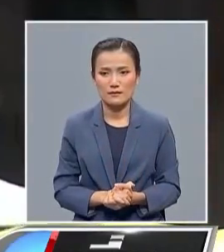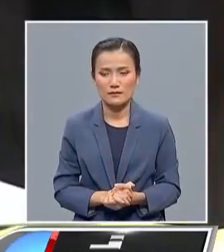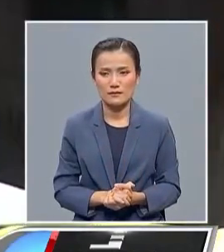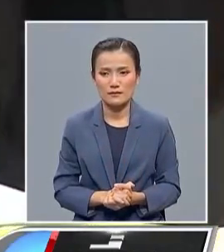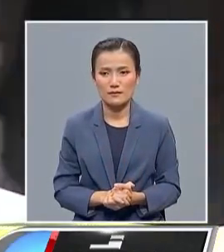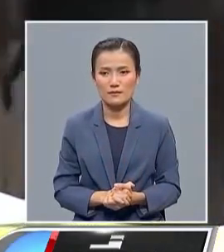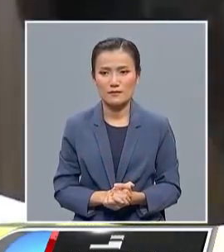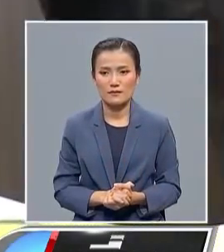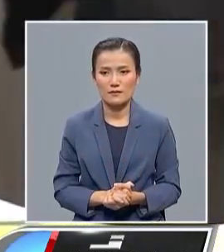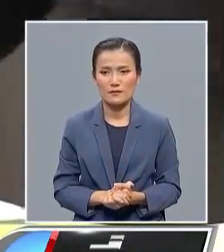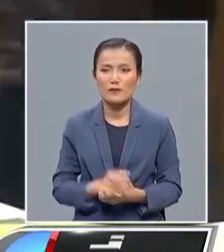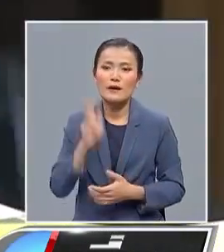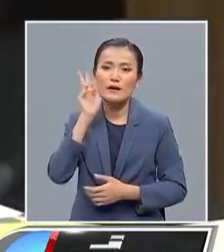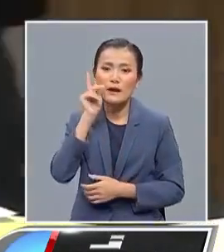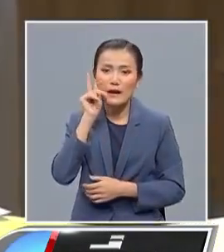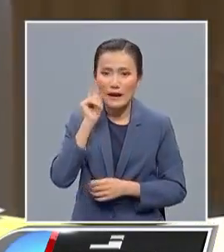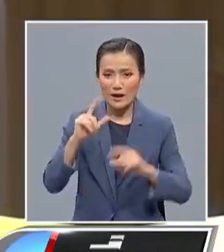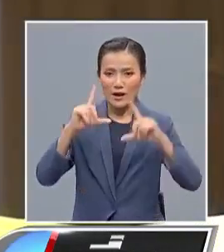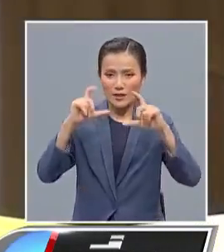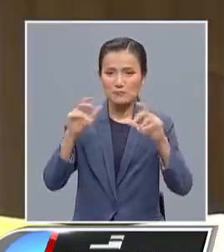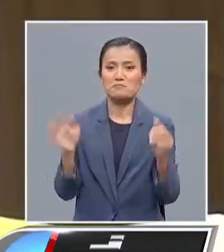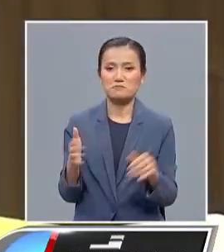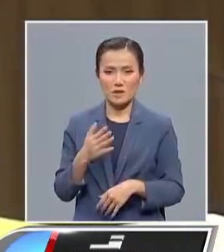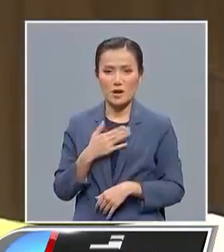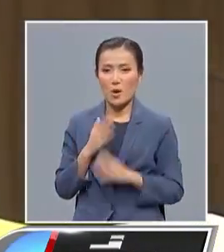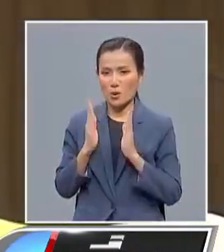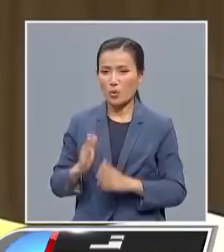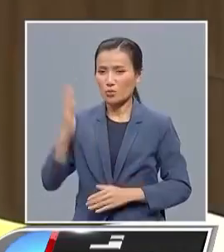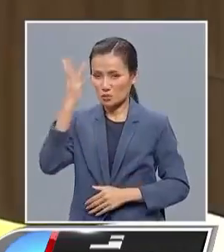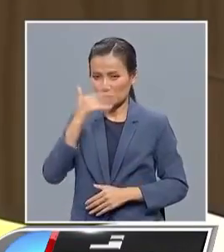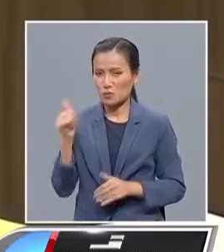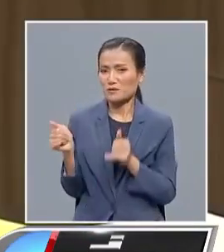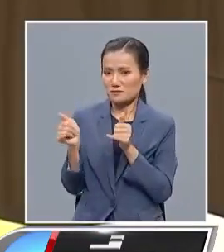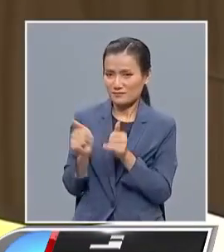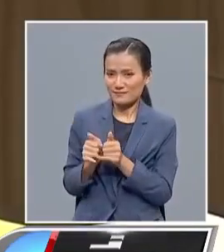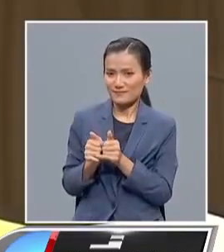ท่านนักข่าวถ่ายหน่อยผมได้หน้ากับใกล้คนสวย